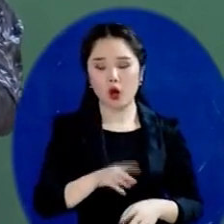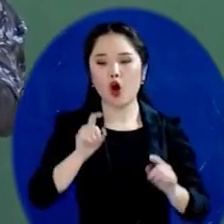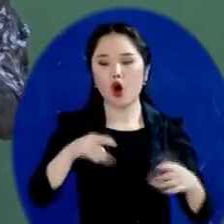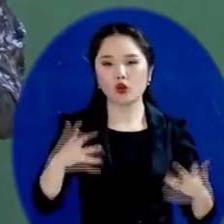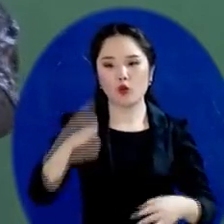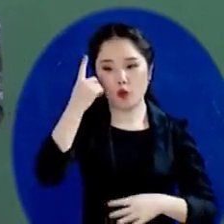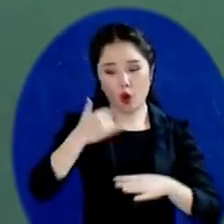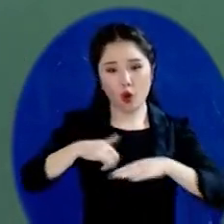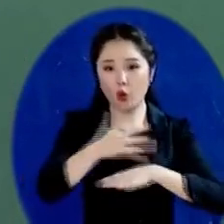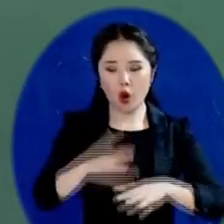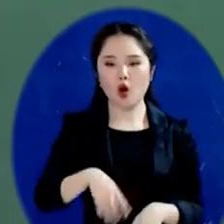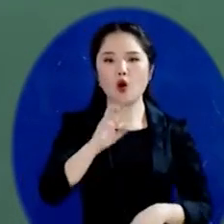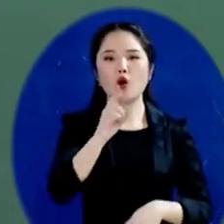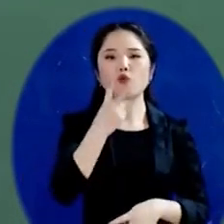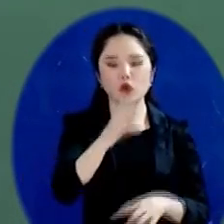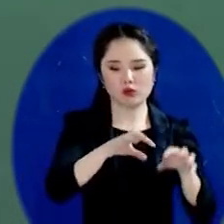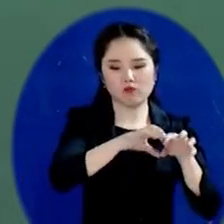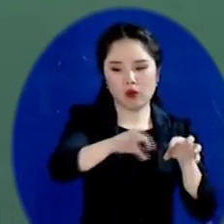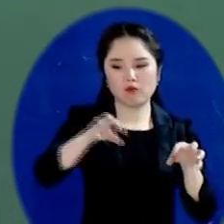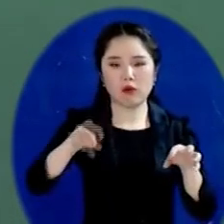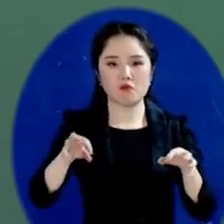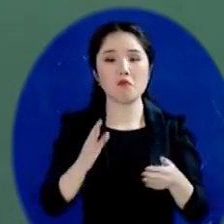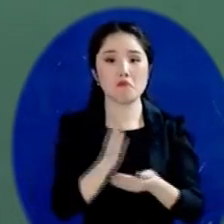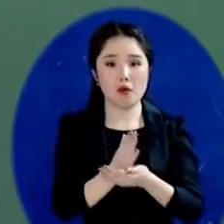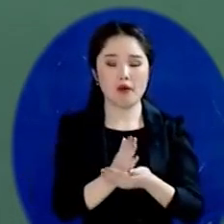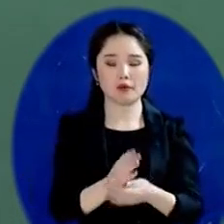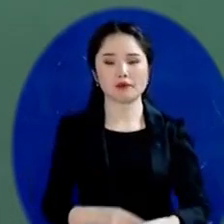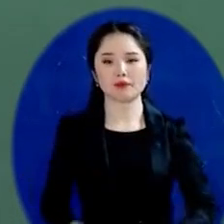Тэгвэл Монгол орн маань бас бүсээрээ хуваагддаг байх.